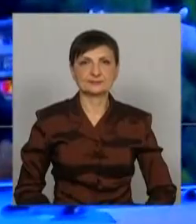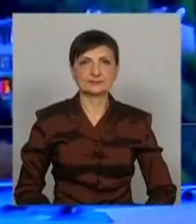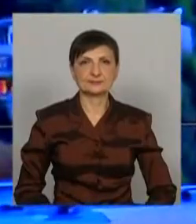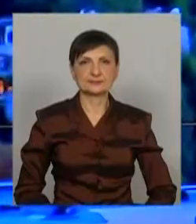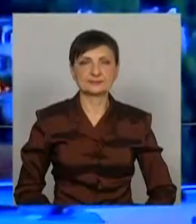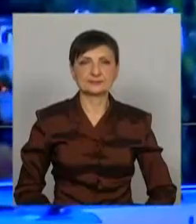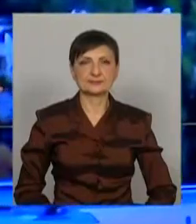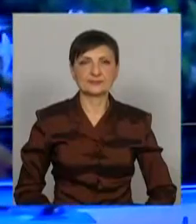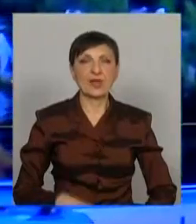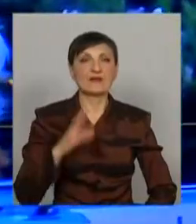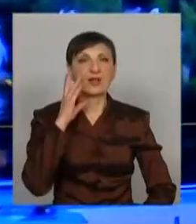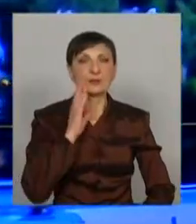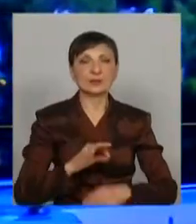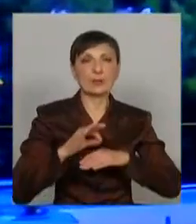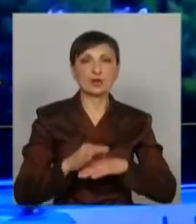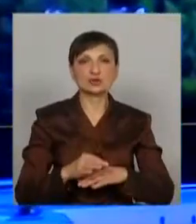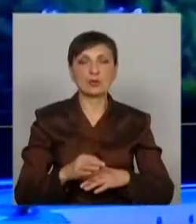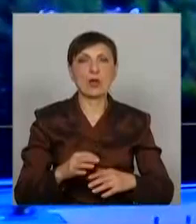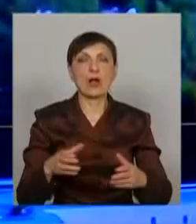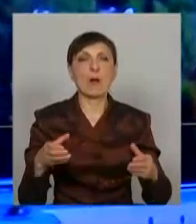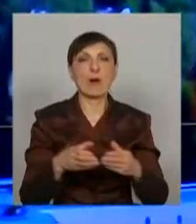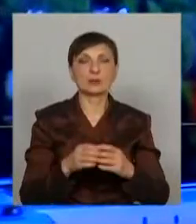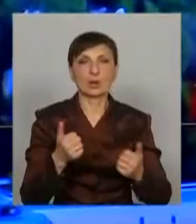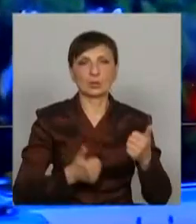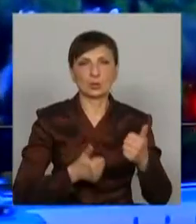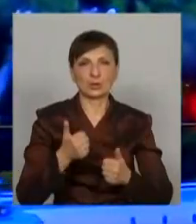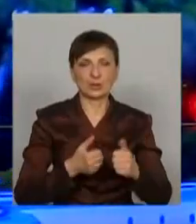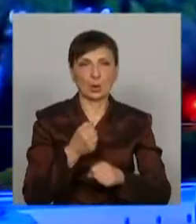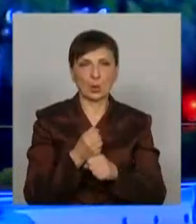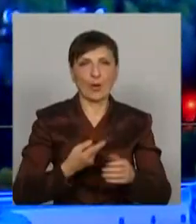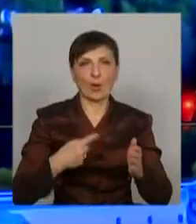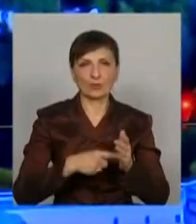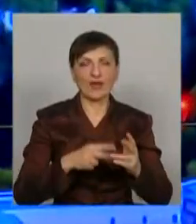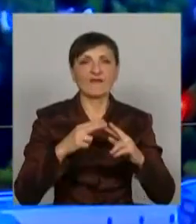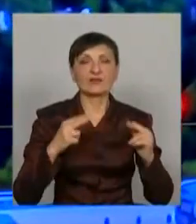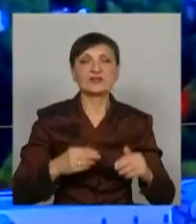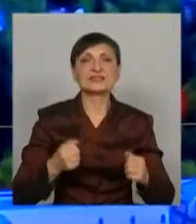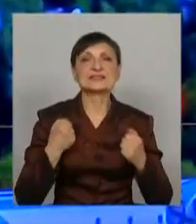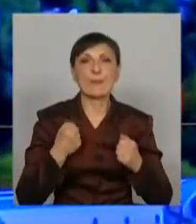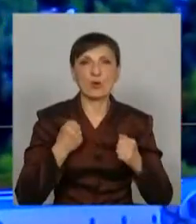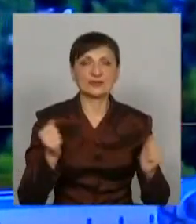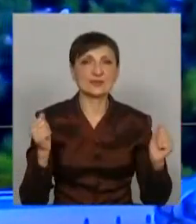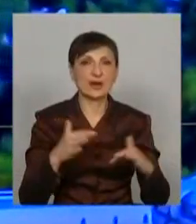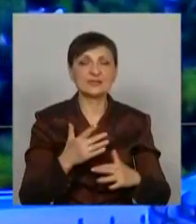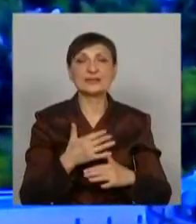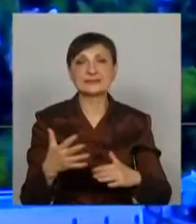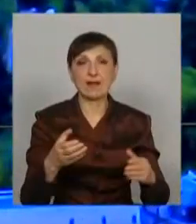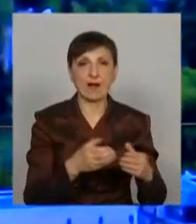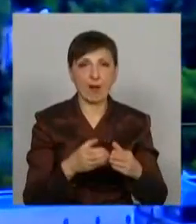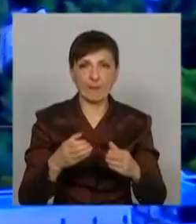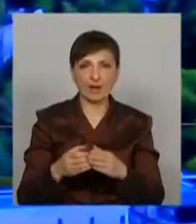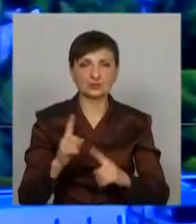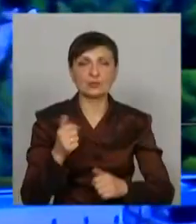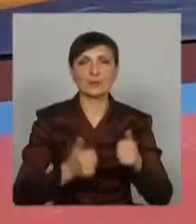в матвей прошел командный турнир на кубок города во дворце спорта мини балу она шла к собрались несколько команд чтобы